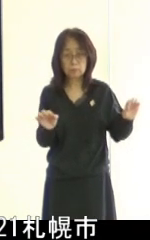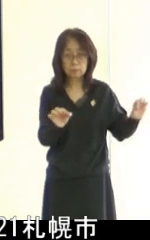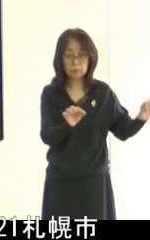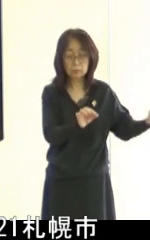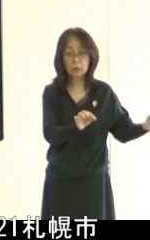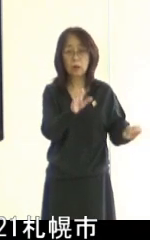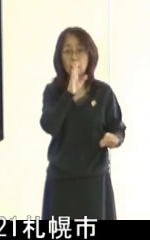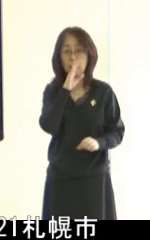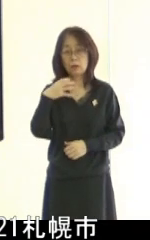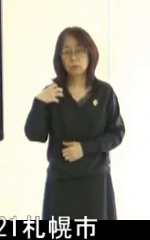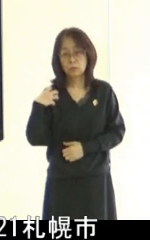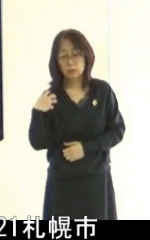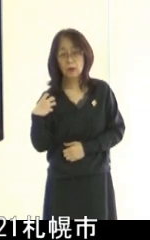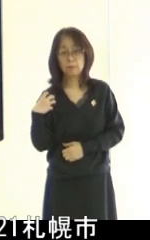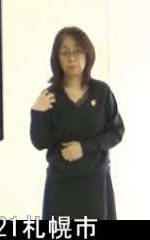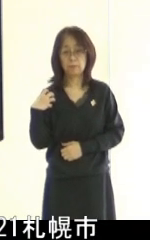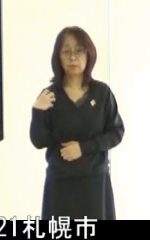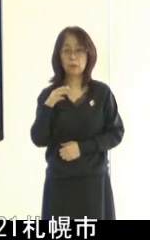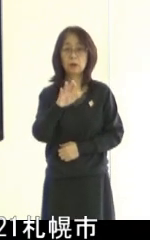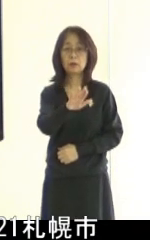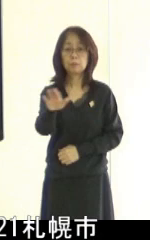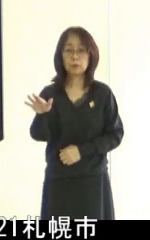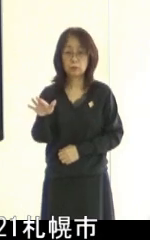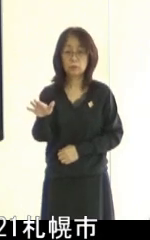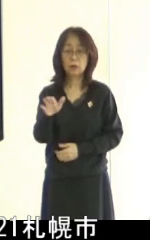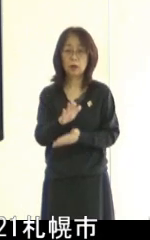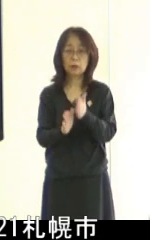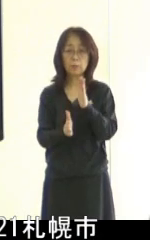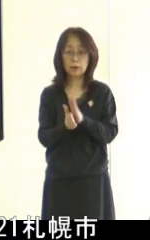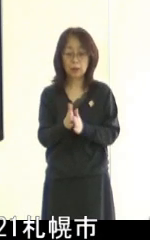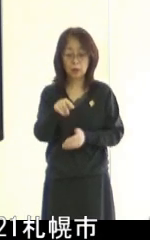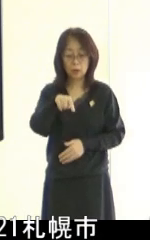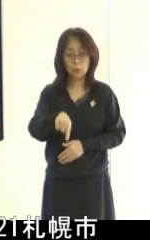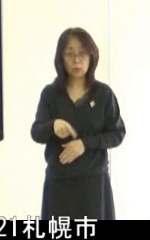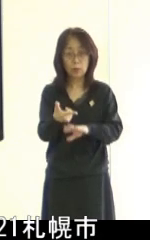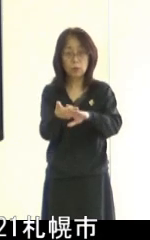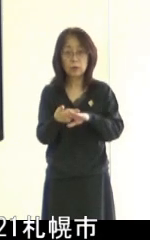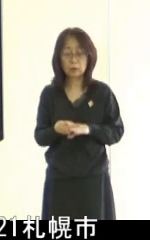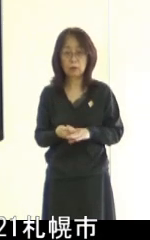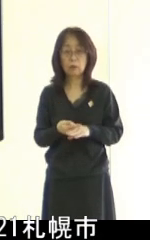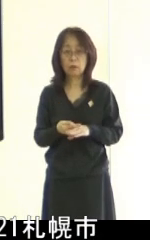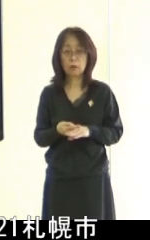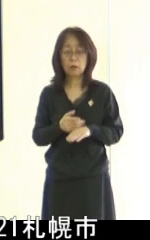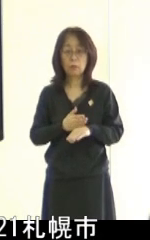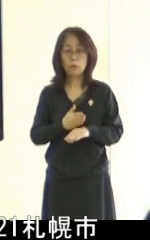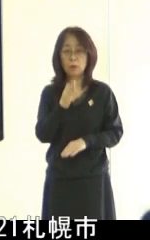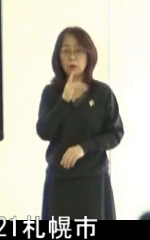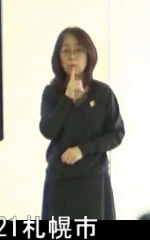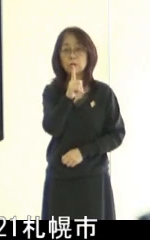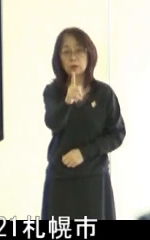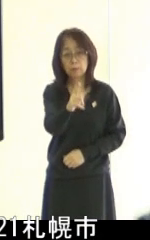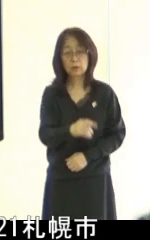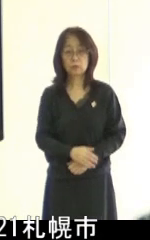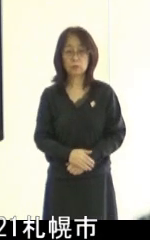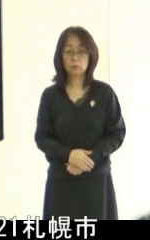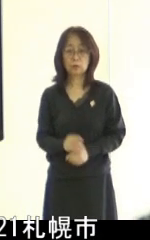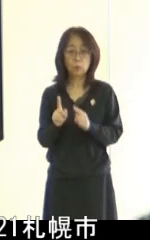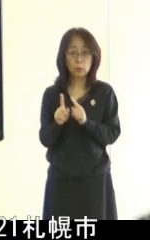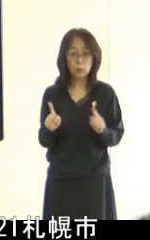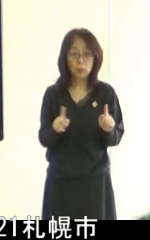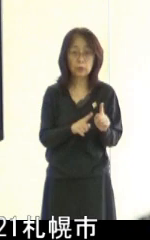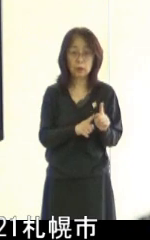かけをしているところでございます改めてこの場をお借りしてお礼を申し上げたいというふうに思います一方